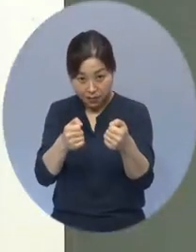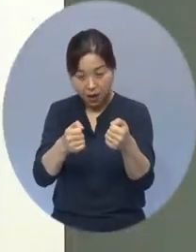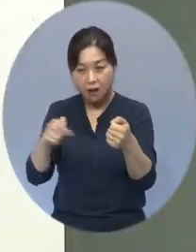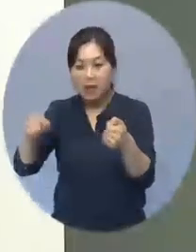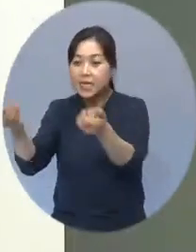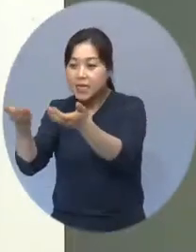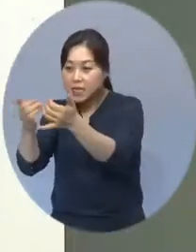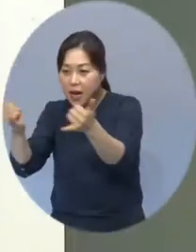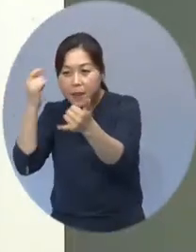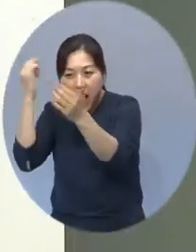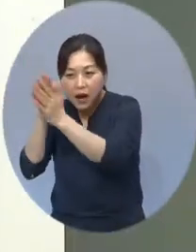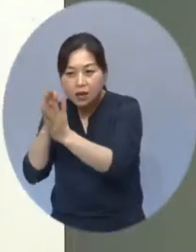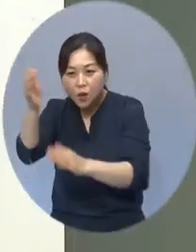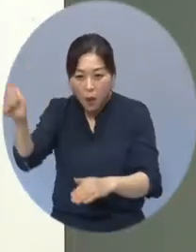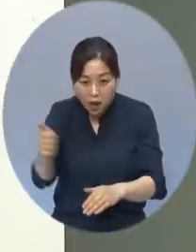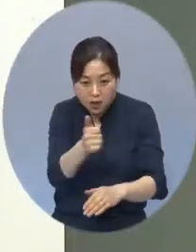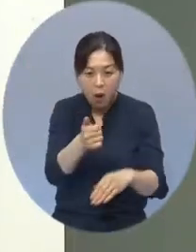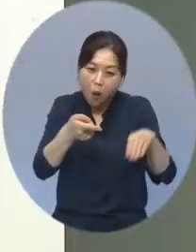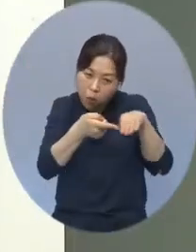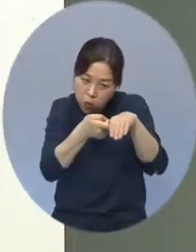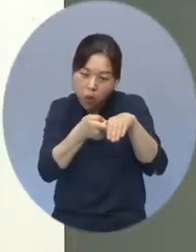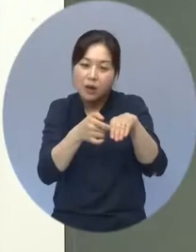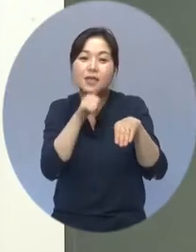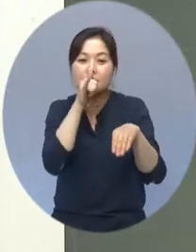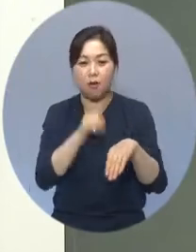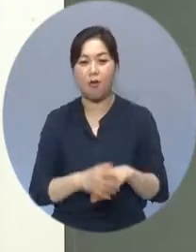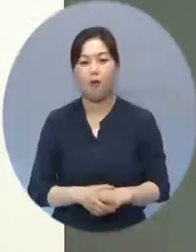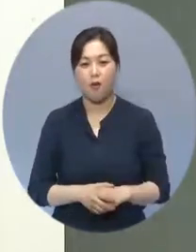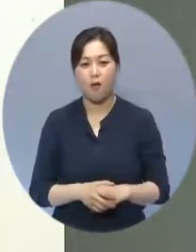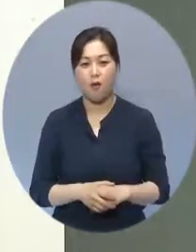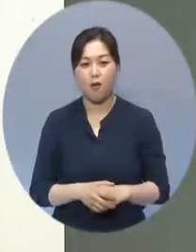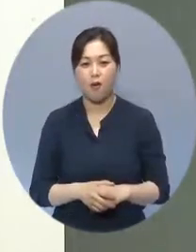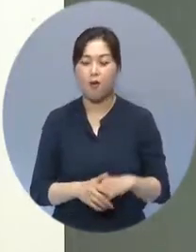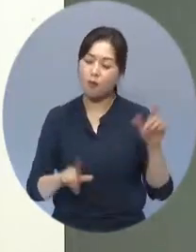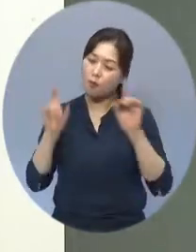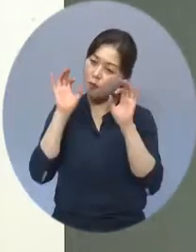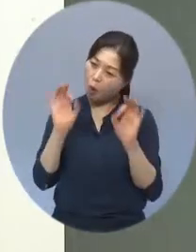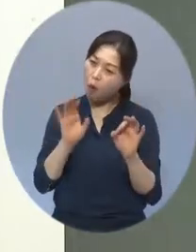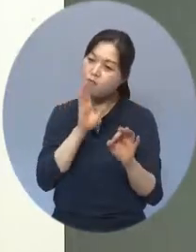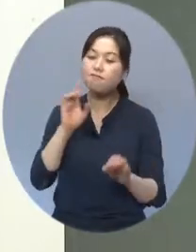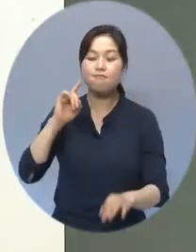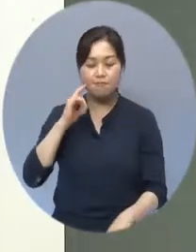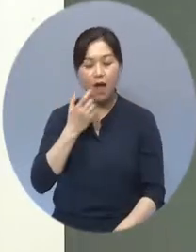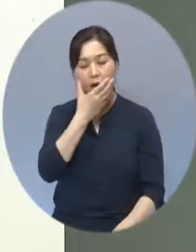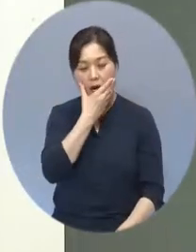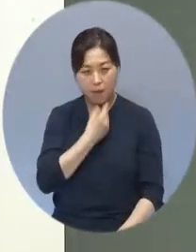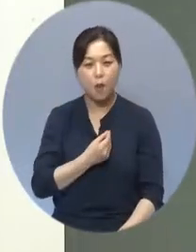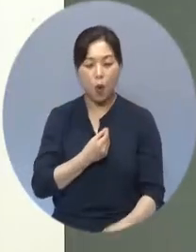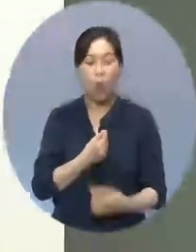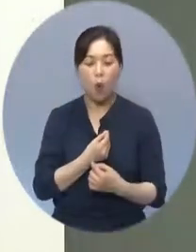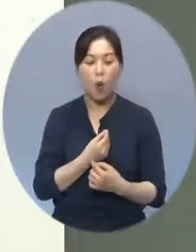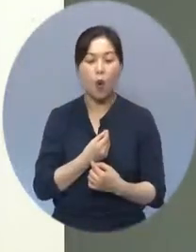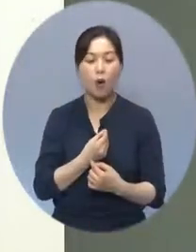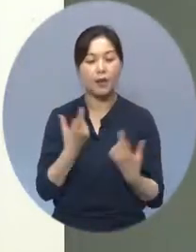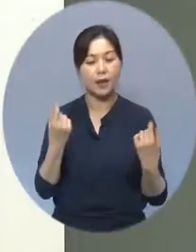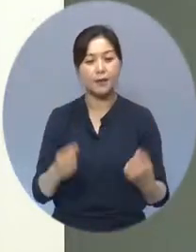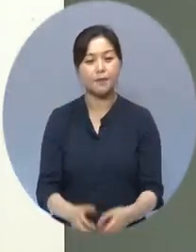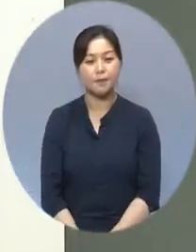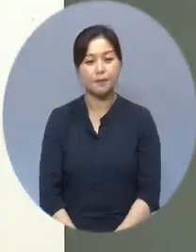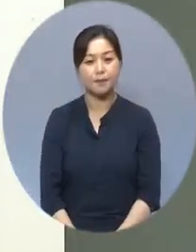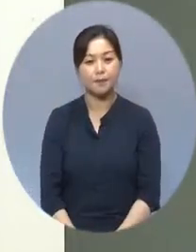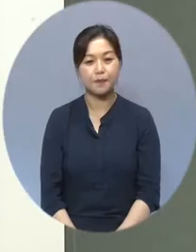서비스를 해 주신다라는 거 얼마나 아름답고 행복한 일들입니까?